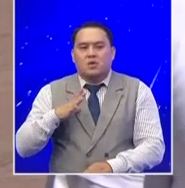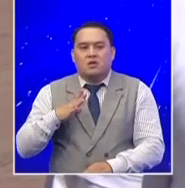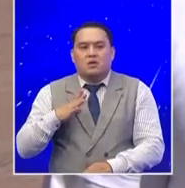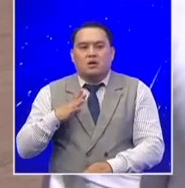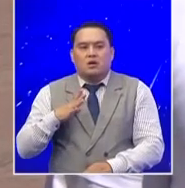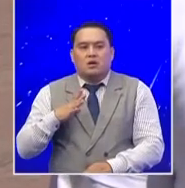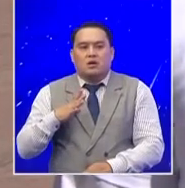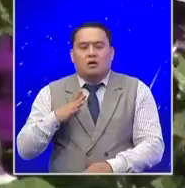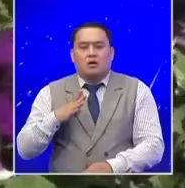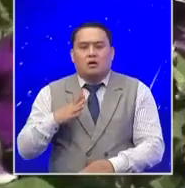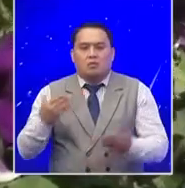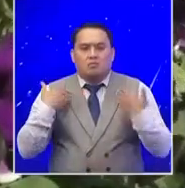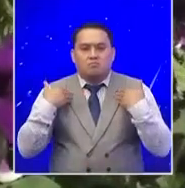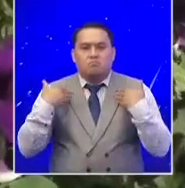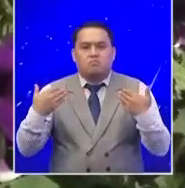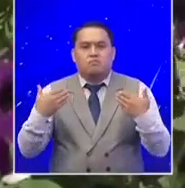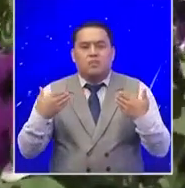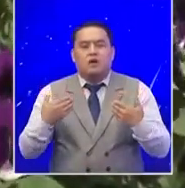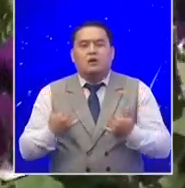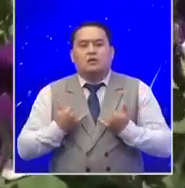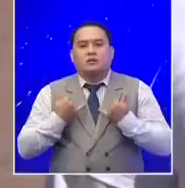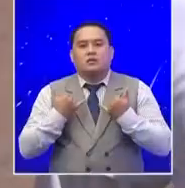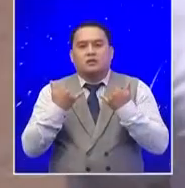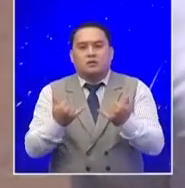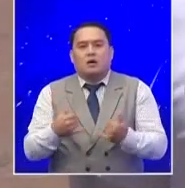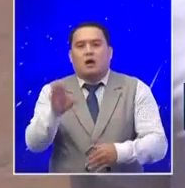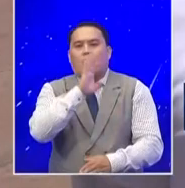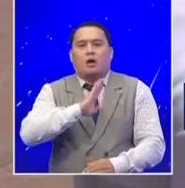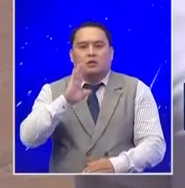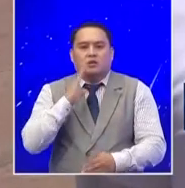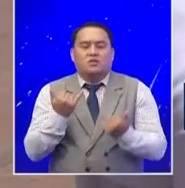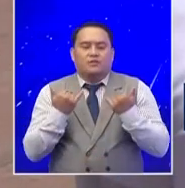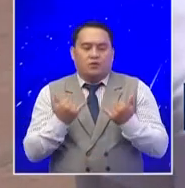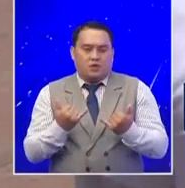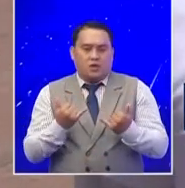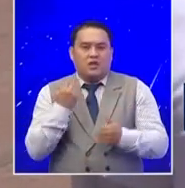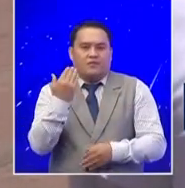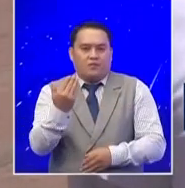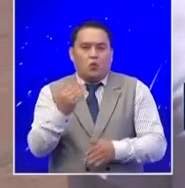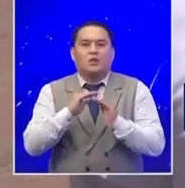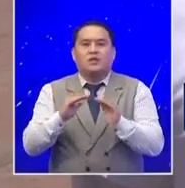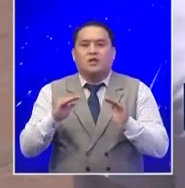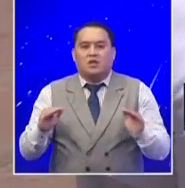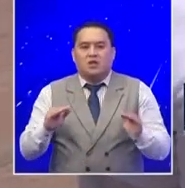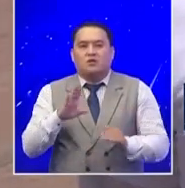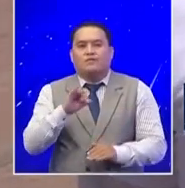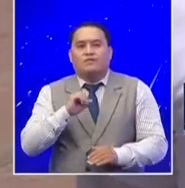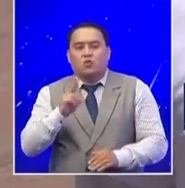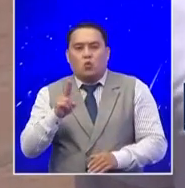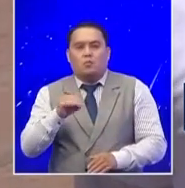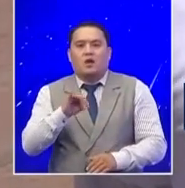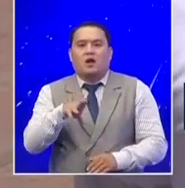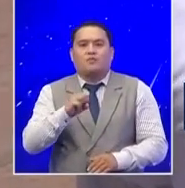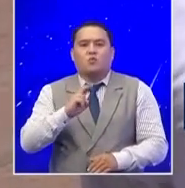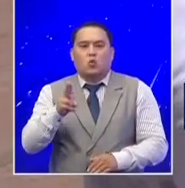орденами Батырана, орденами Курмет. Сегодня от имени ее дети, внуки, правнуки сегодня